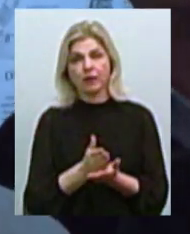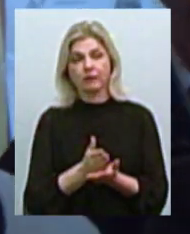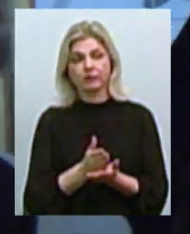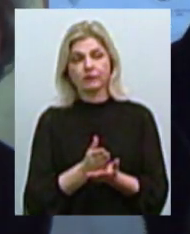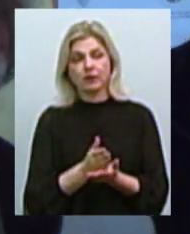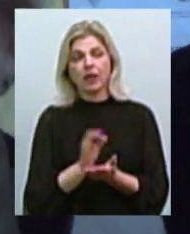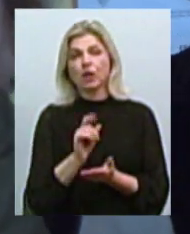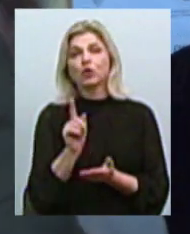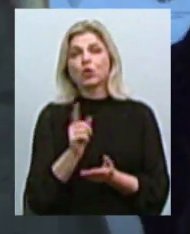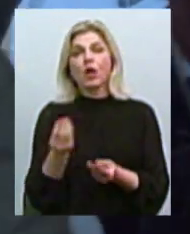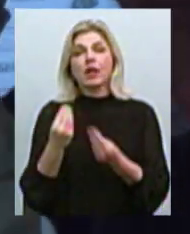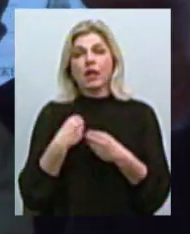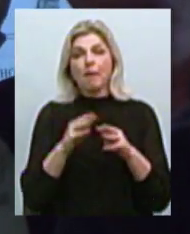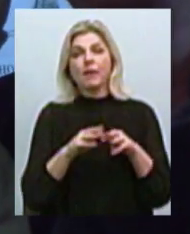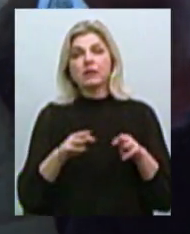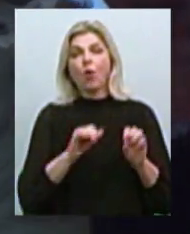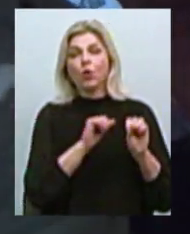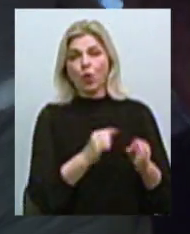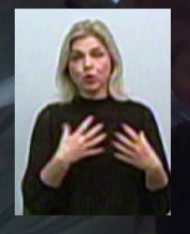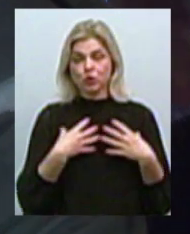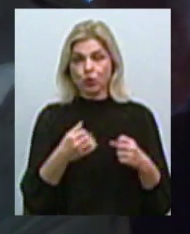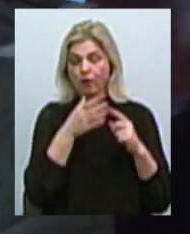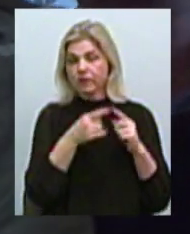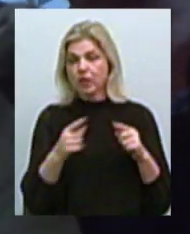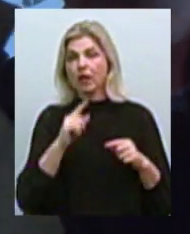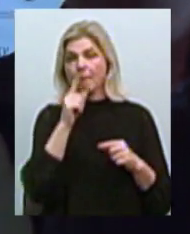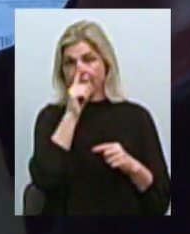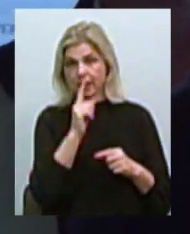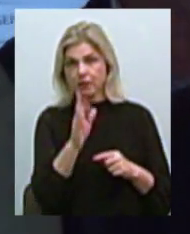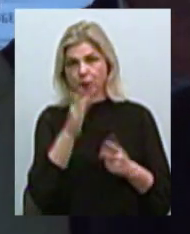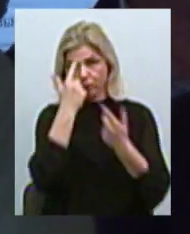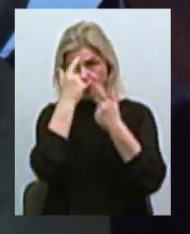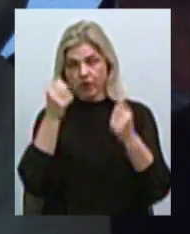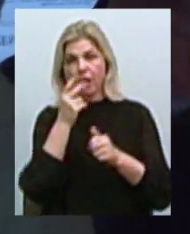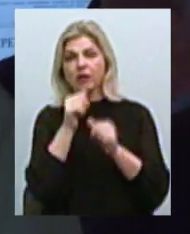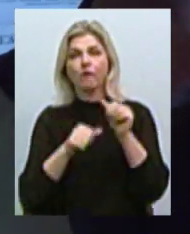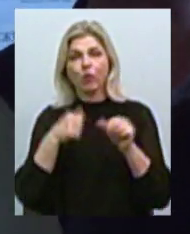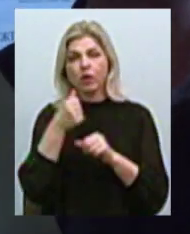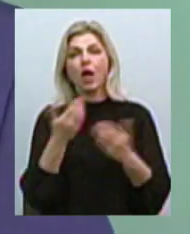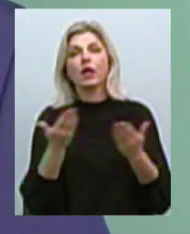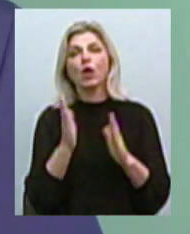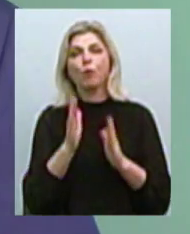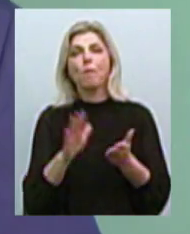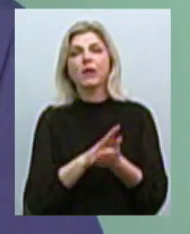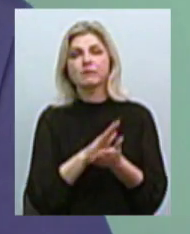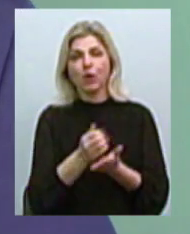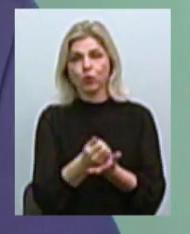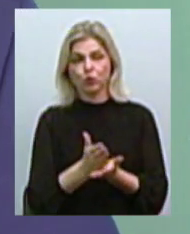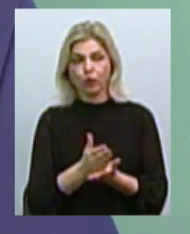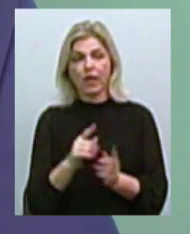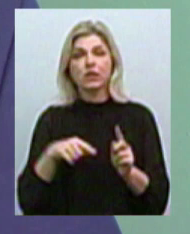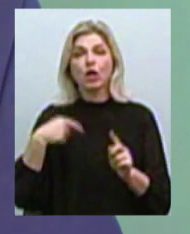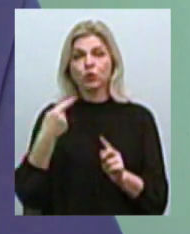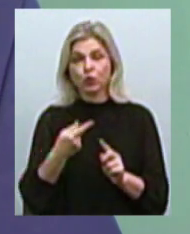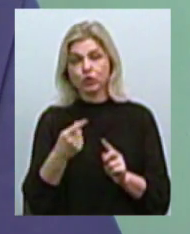дає Міністерство охорони здоров'я, що протягом місяця буде оприлюднено на наступний рік, який буде пакет безкоштовних послуг. Наступна зустріч, за